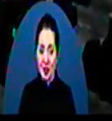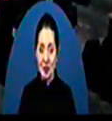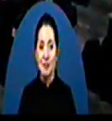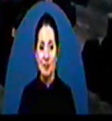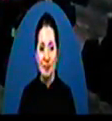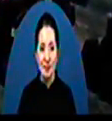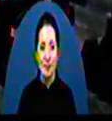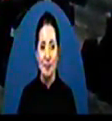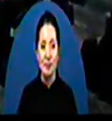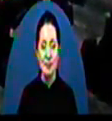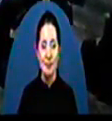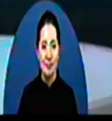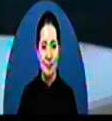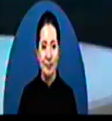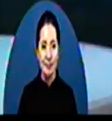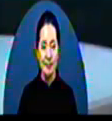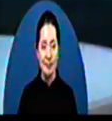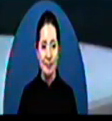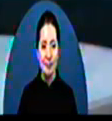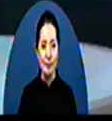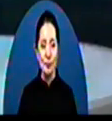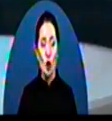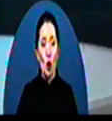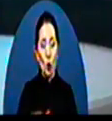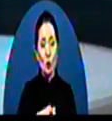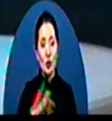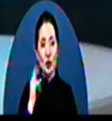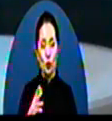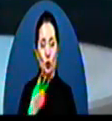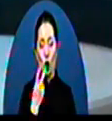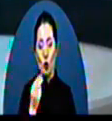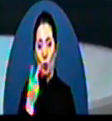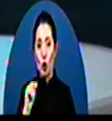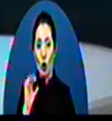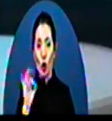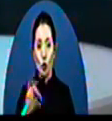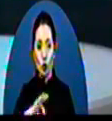Улсын хурлын 2020 оны сонгуульд оролцох бусад